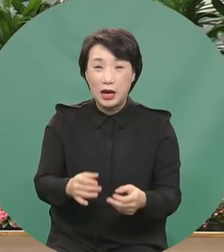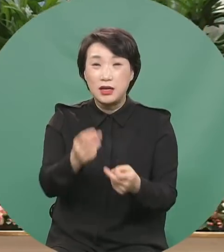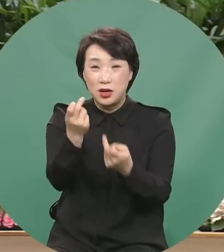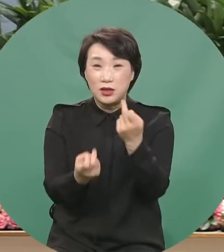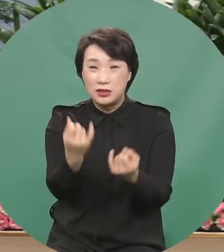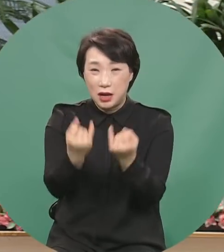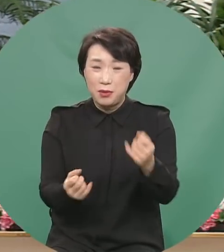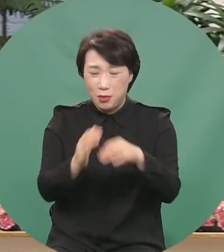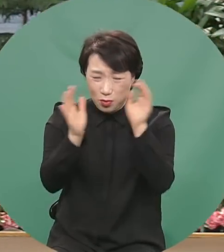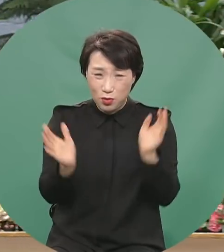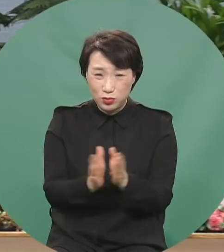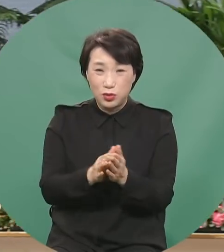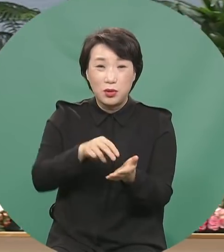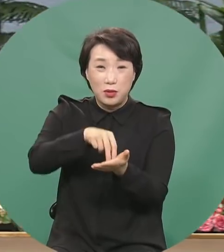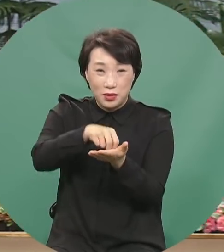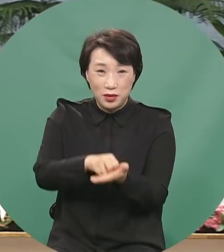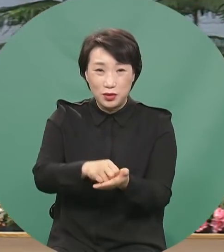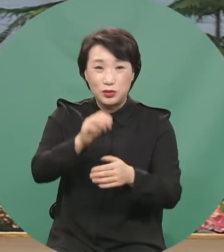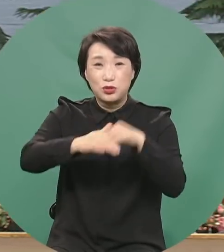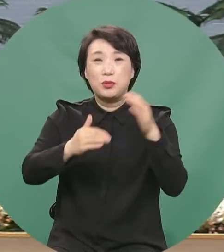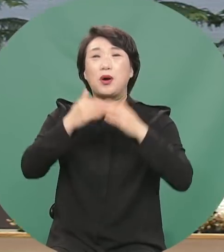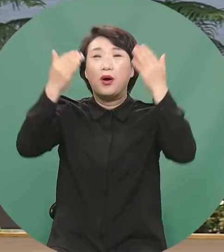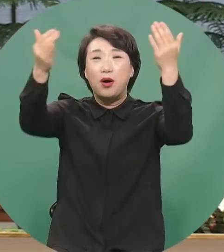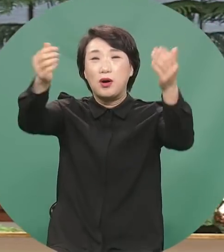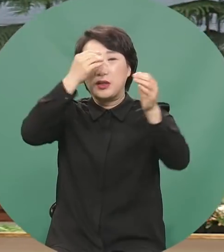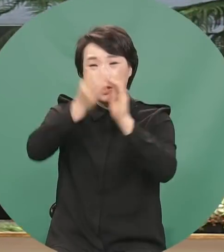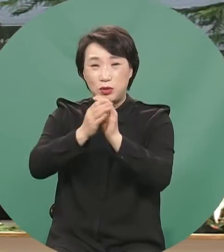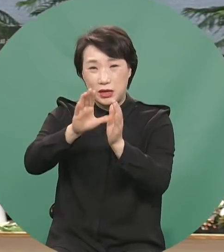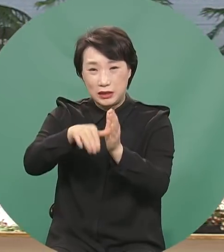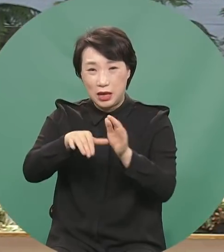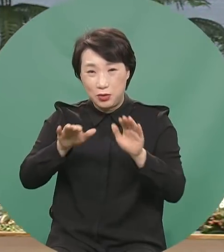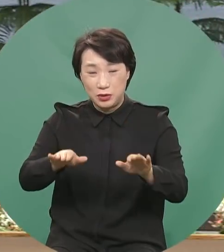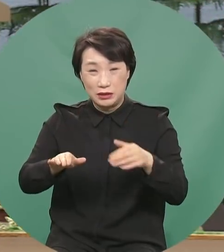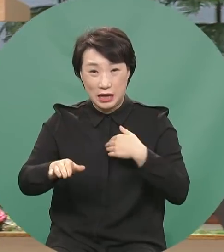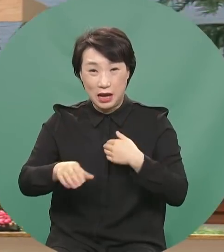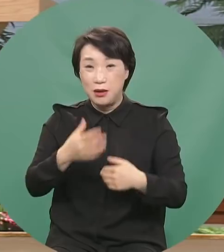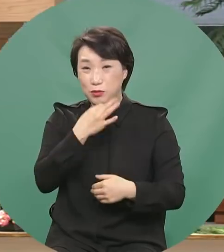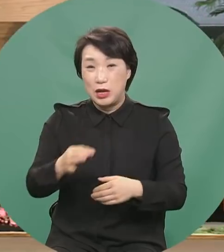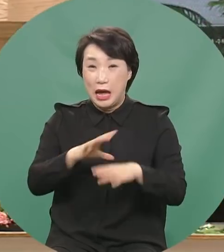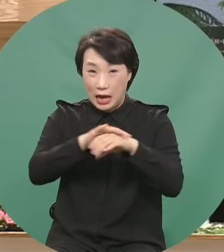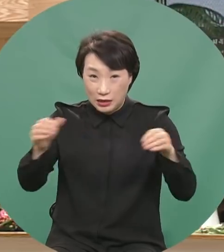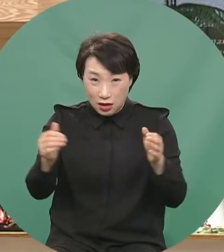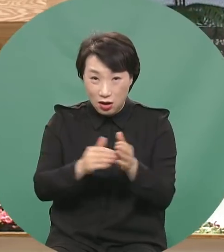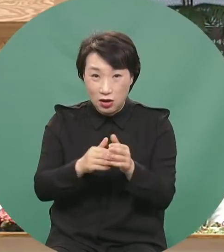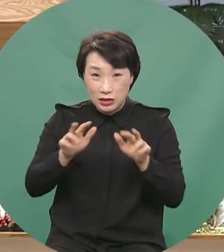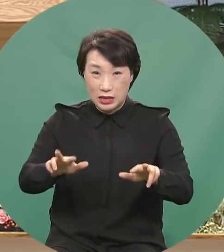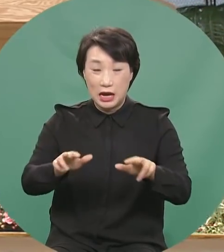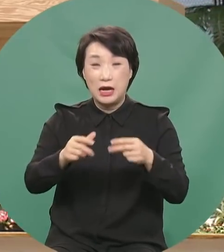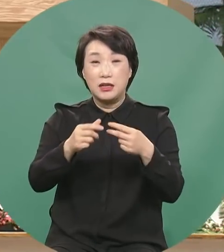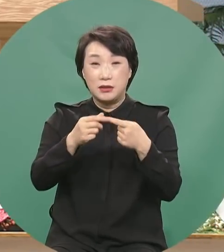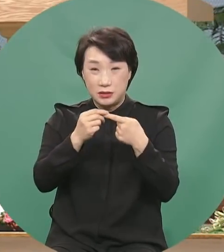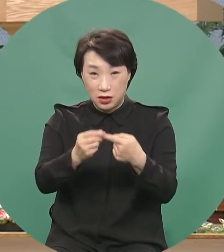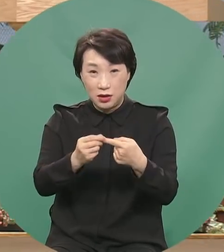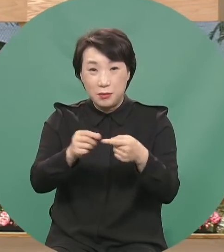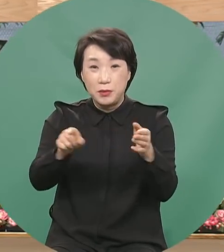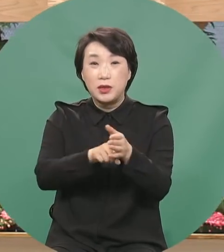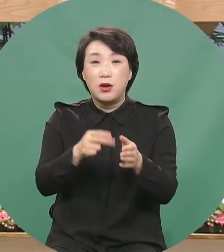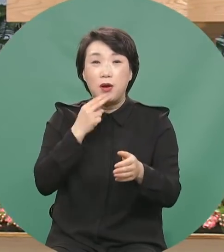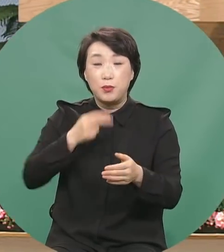무릎을 꿇고, 두 손 번쩍 들고 오늘 당신의 불행을 해결하라. 먼저 믿음 없었던 죄를